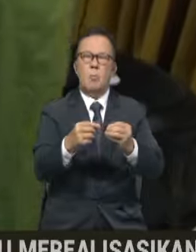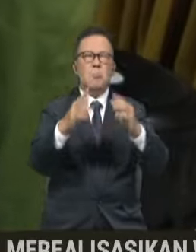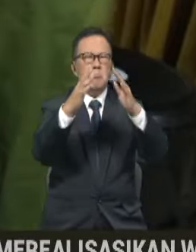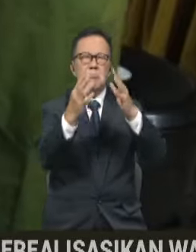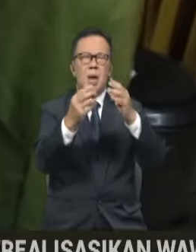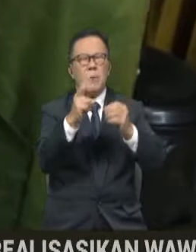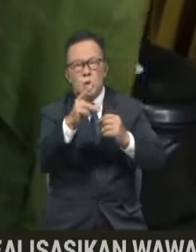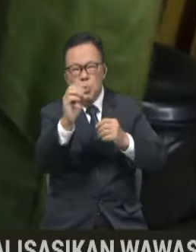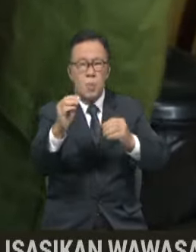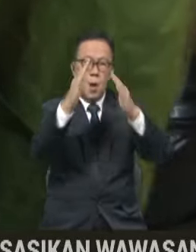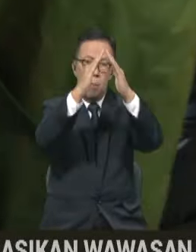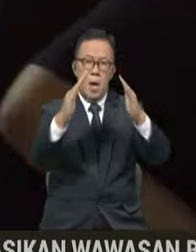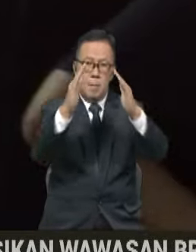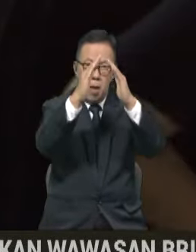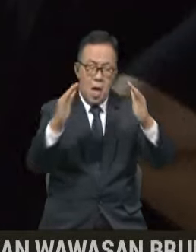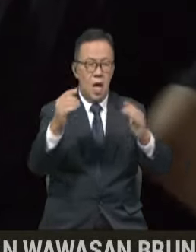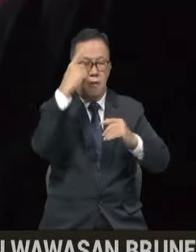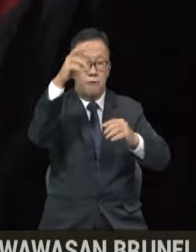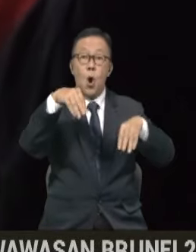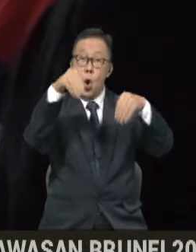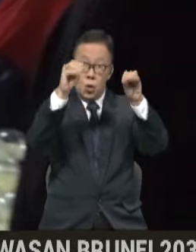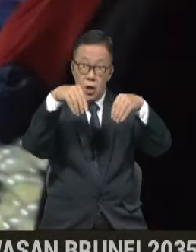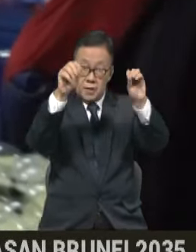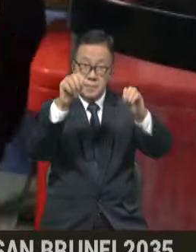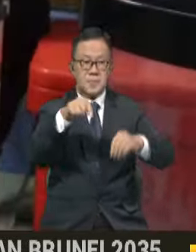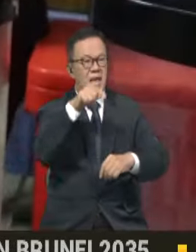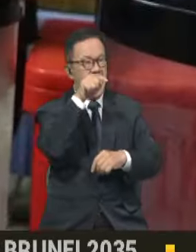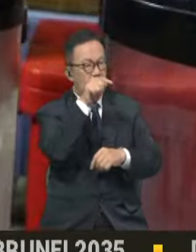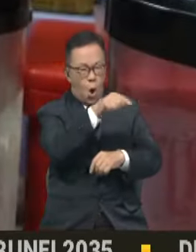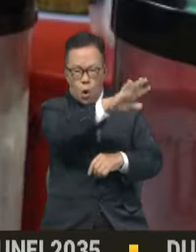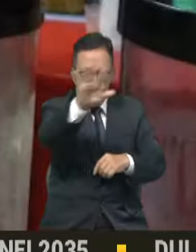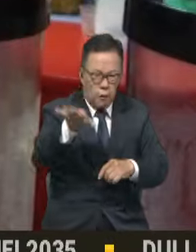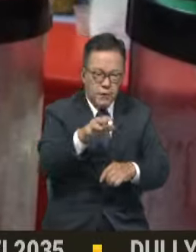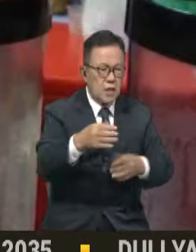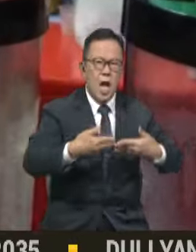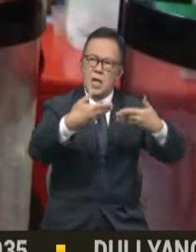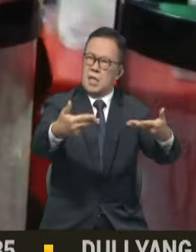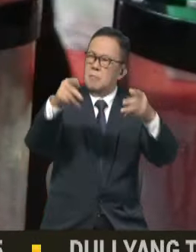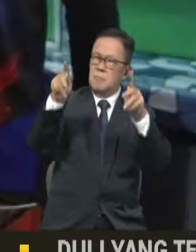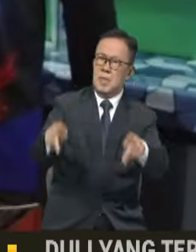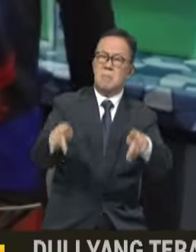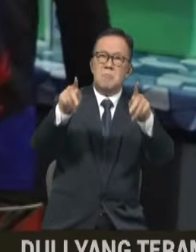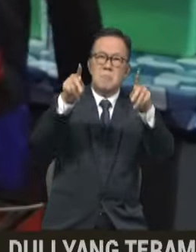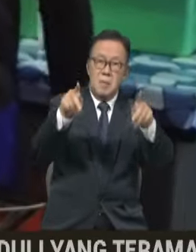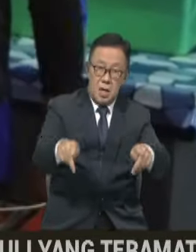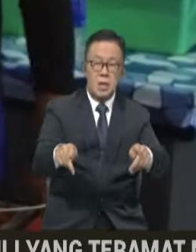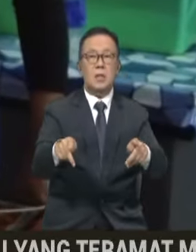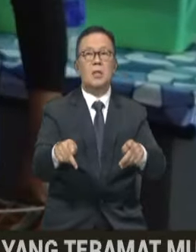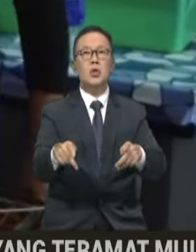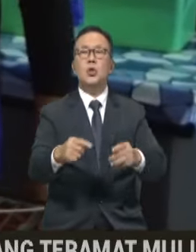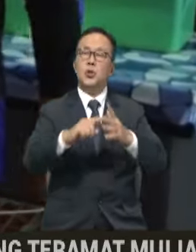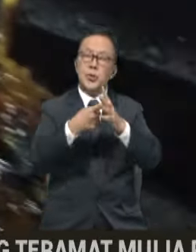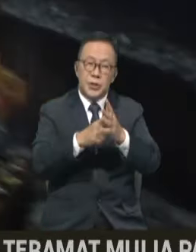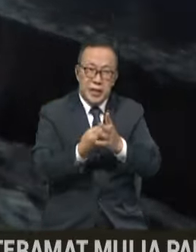disediakan untuk penjaja-penjaja. Berjaja di musim perayaan ini memberi peluang kepada pengusaha baru untuk menjalankan